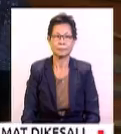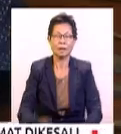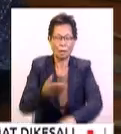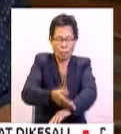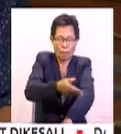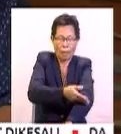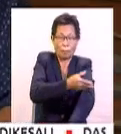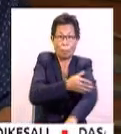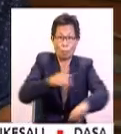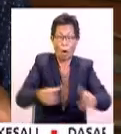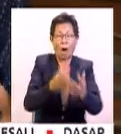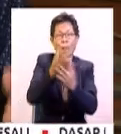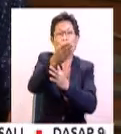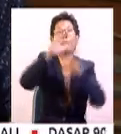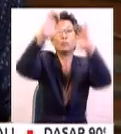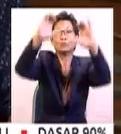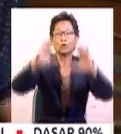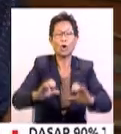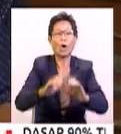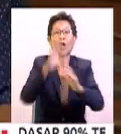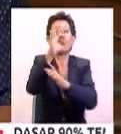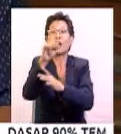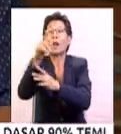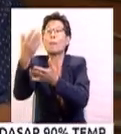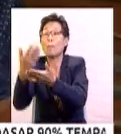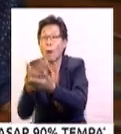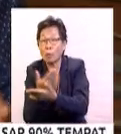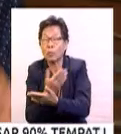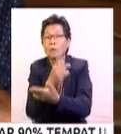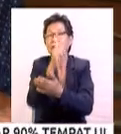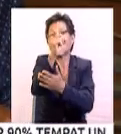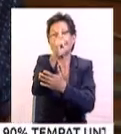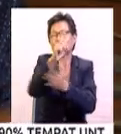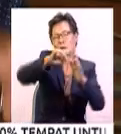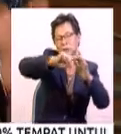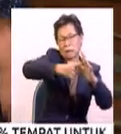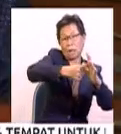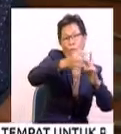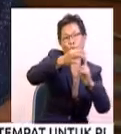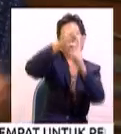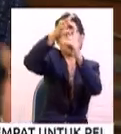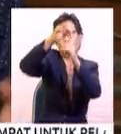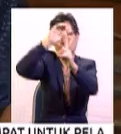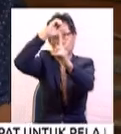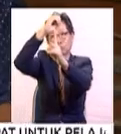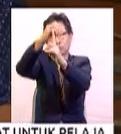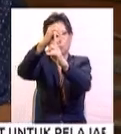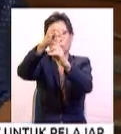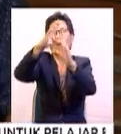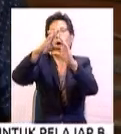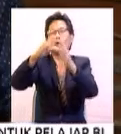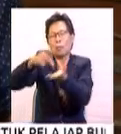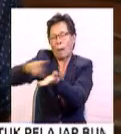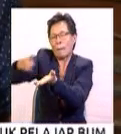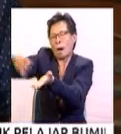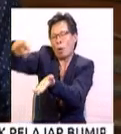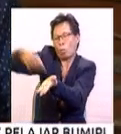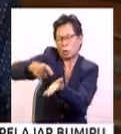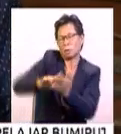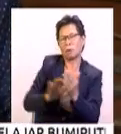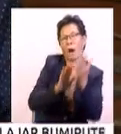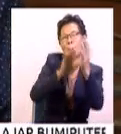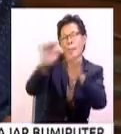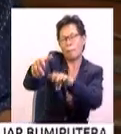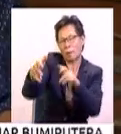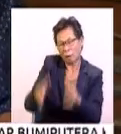Penambahbaikan dilaksanakan menerusi model Felda baru merupakan satu titik utama dalam misi menyelesaikan hutang yang dihadapi oleh